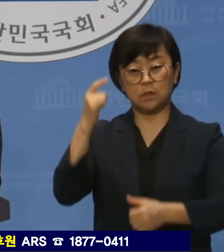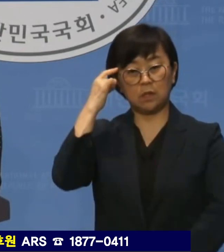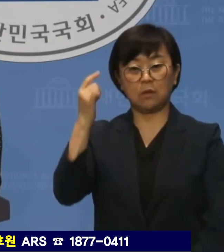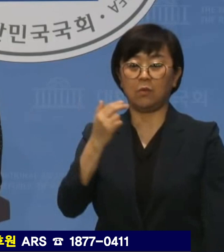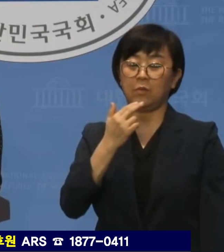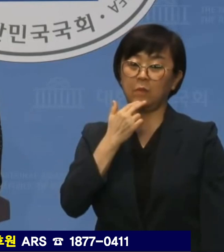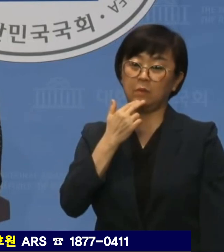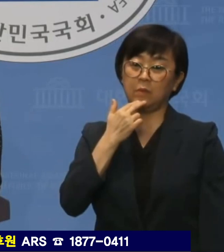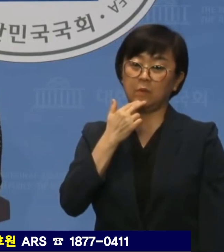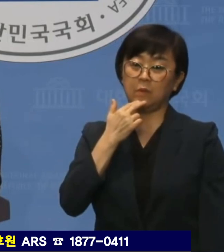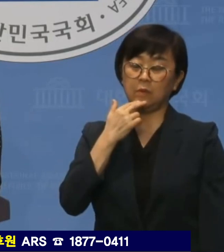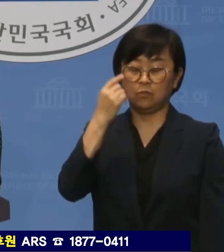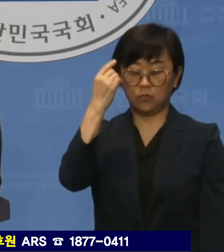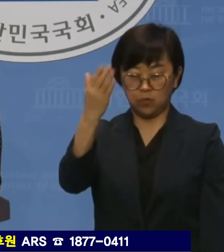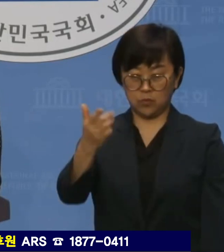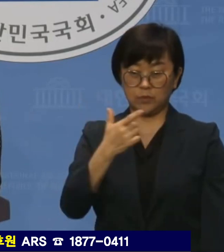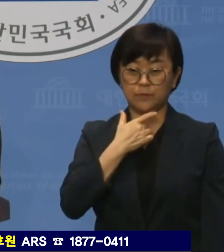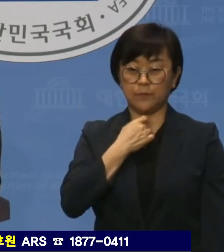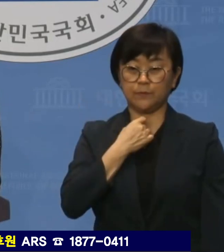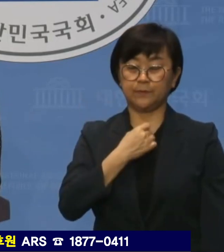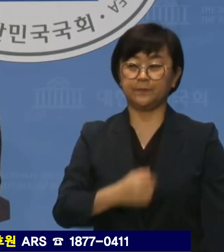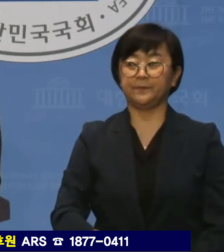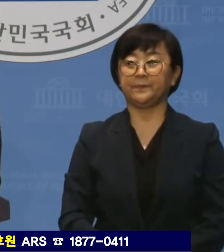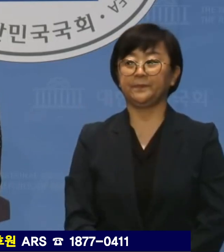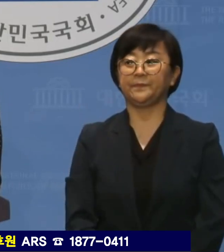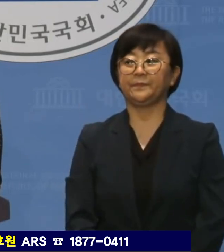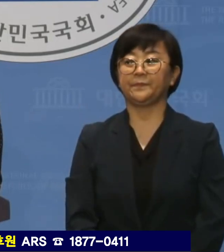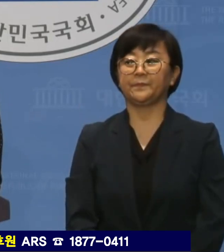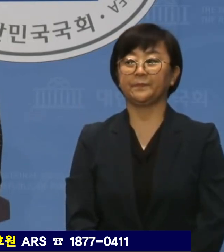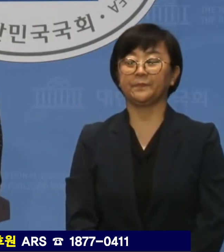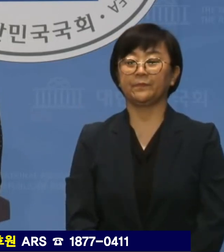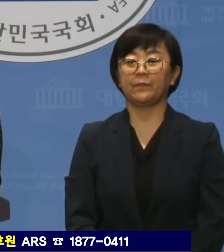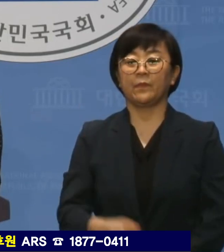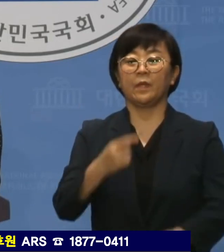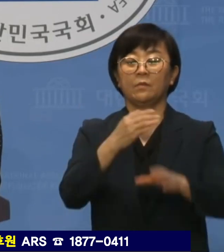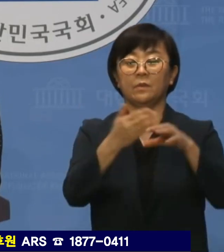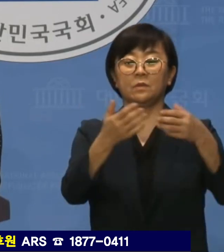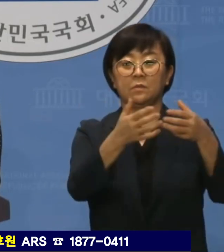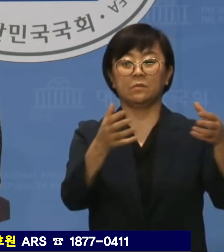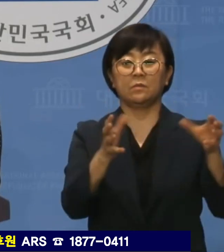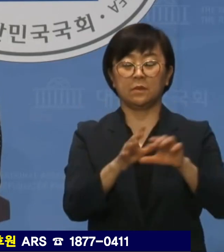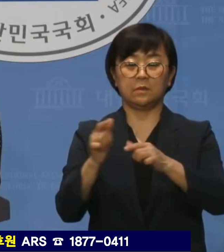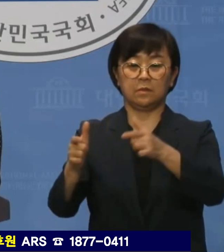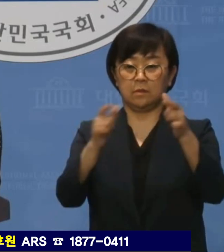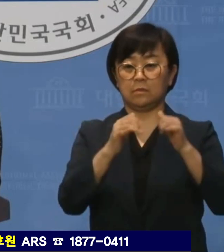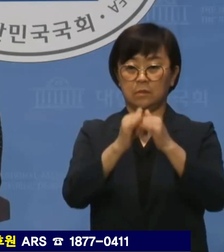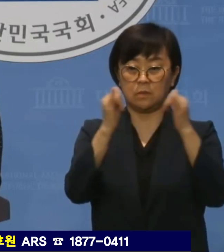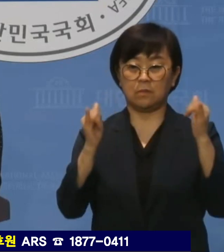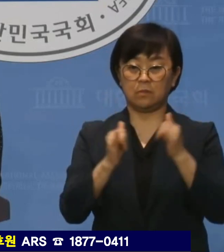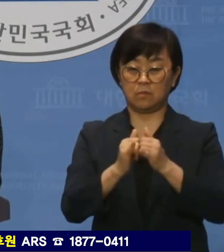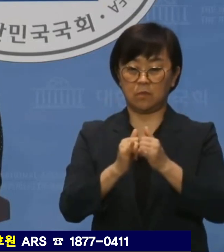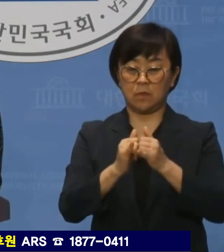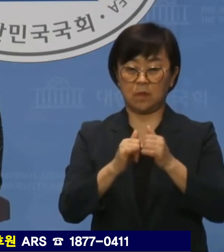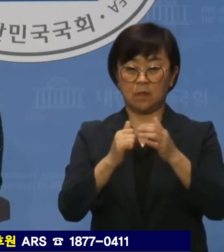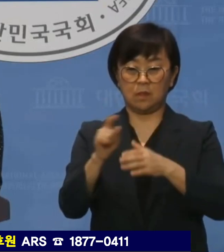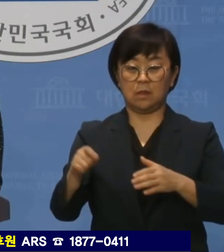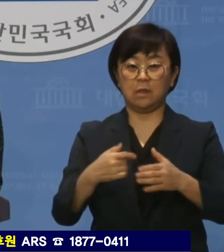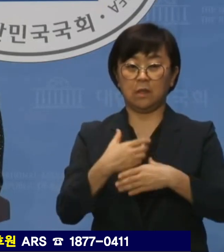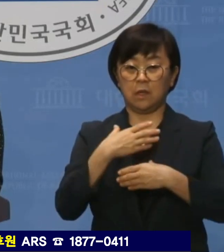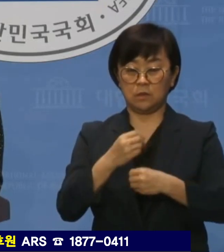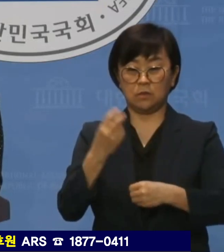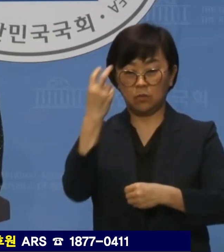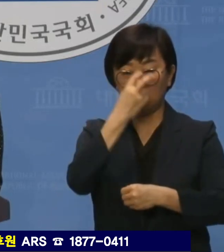없는 것인지 묻지 않을 수 없습니다. 더불어민주당은 지역사회의 치안 공백 대책